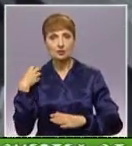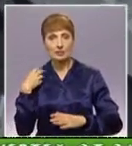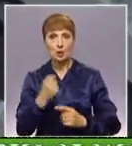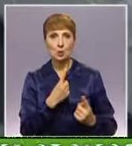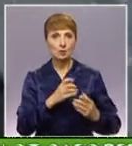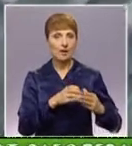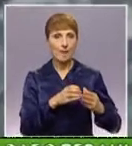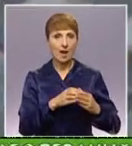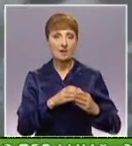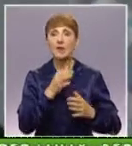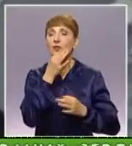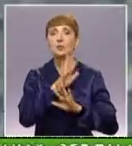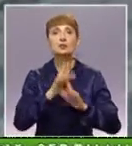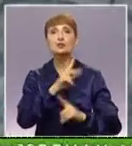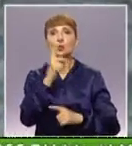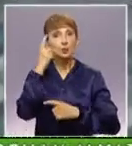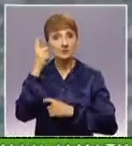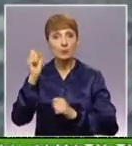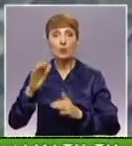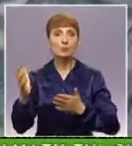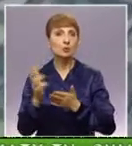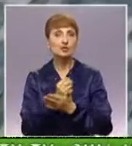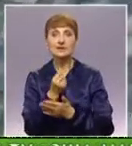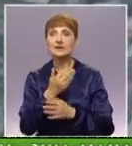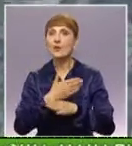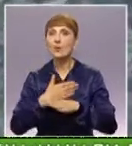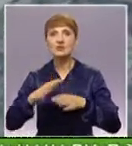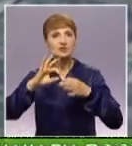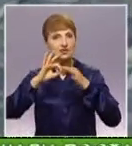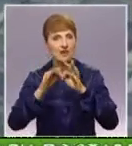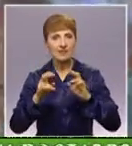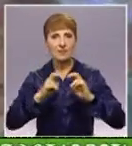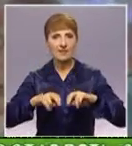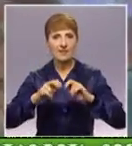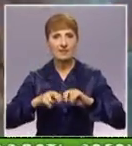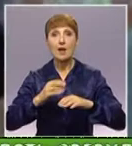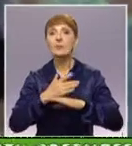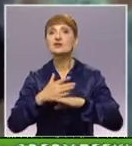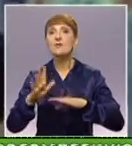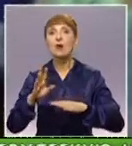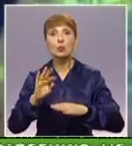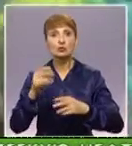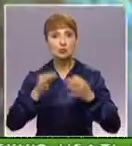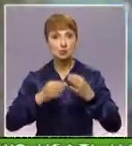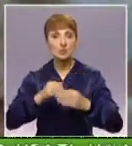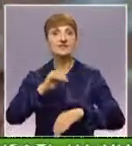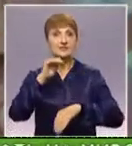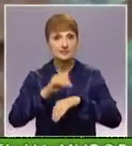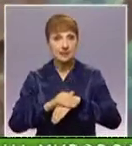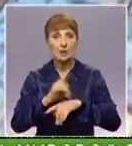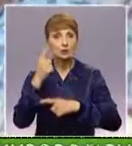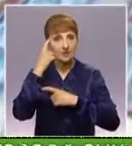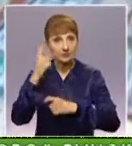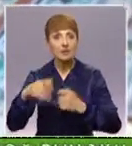крупной компанией. В любом случае заявитель может получить деньги только после тщательной проверки и после того, как служители Фемиды подтвердят, что